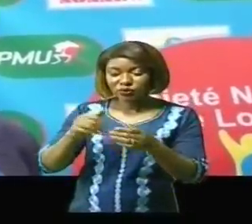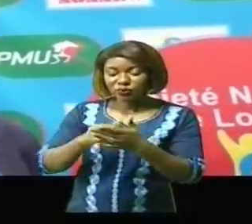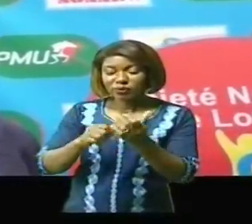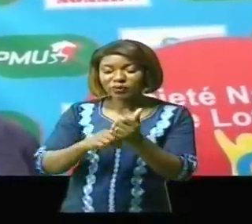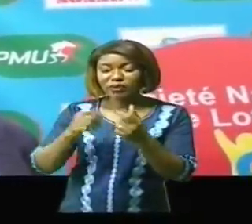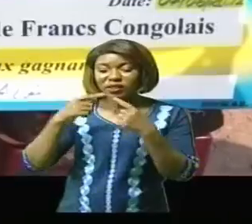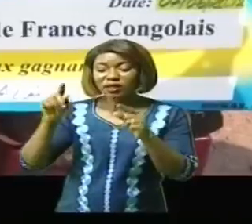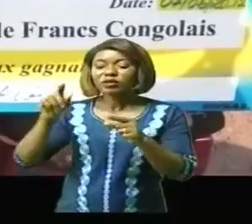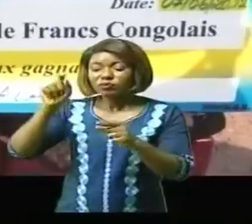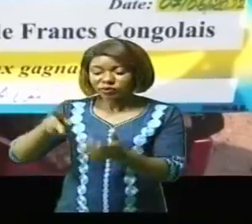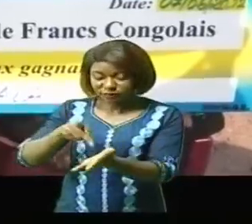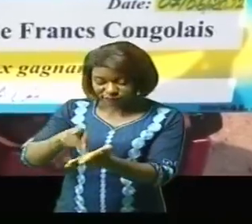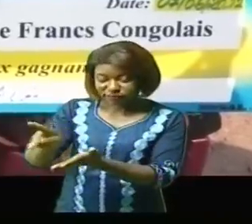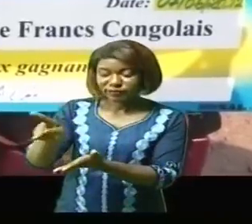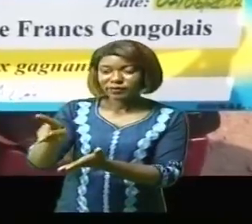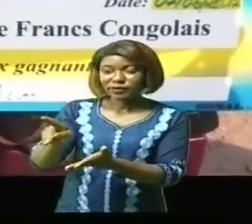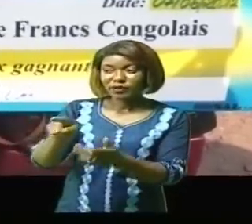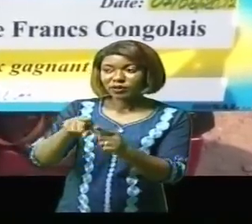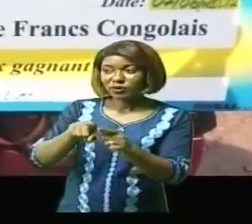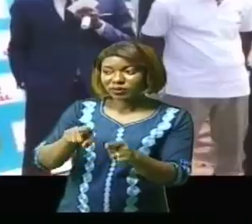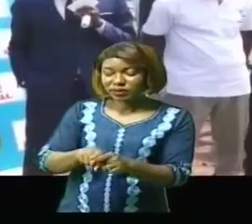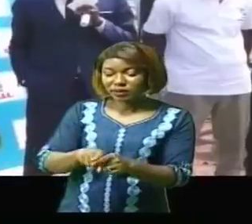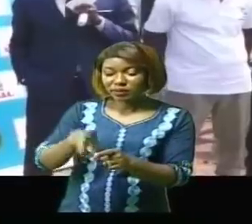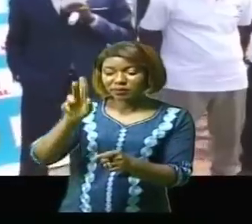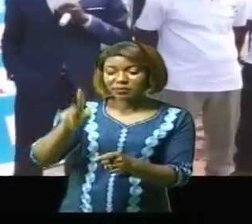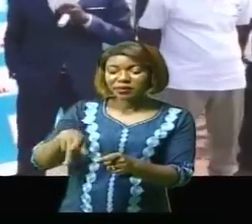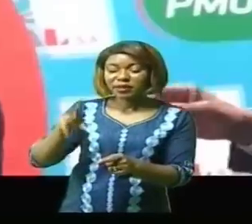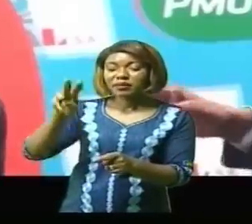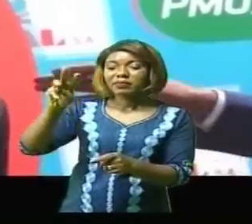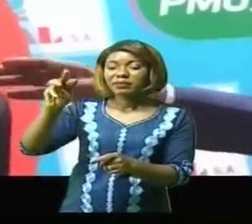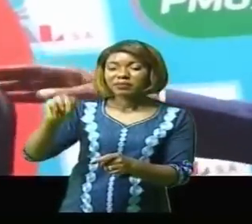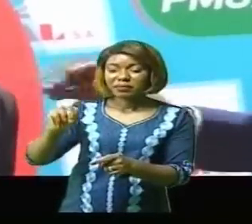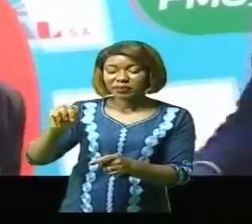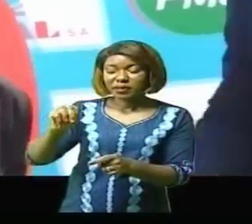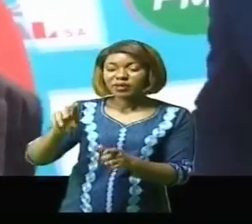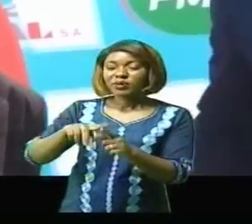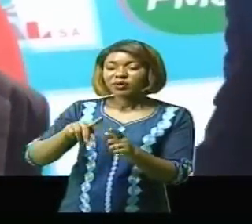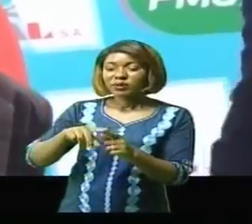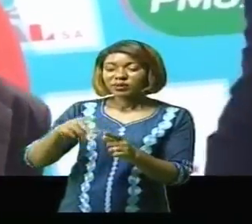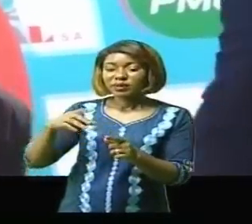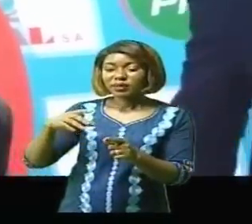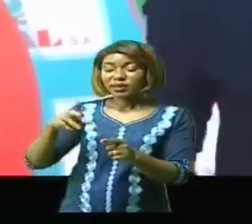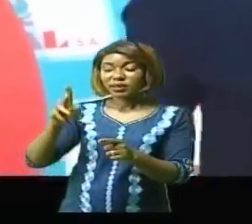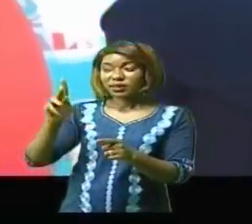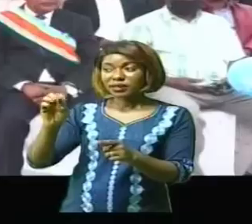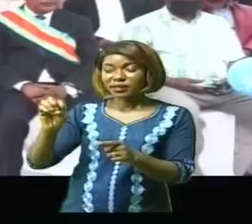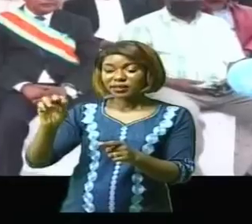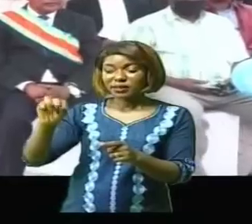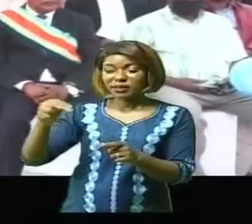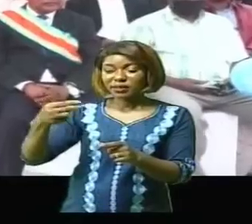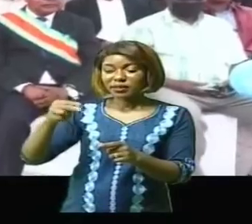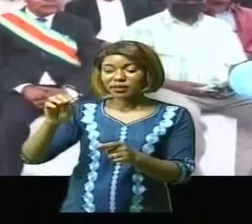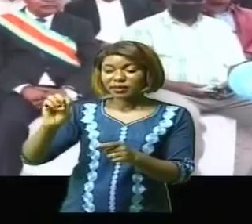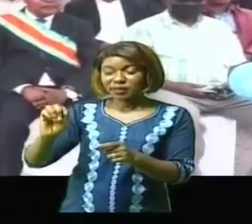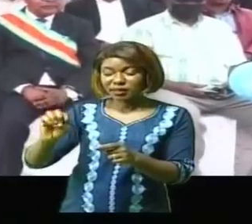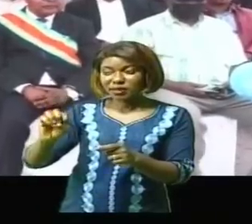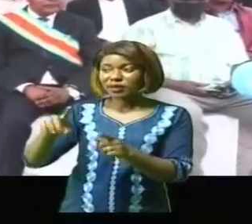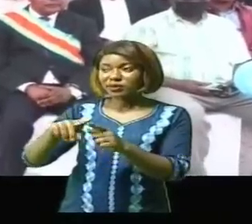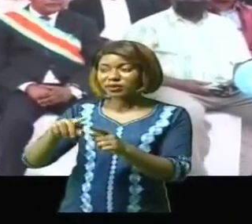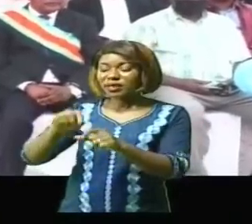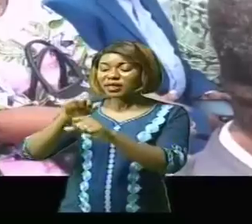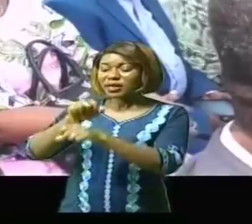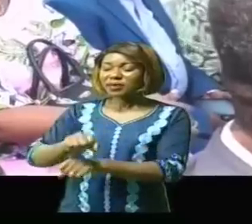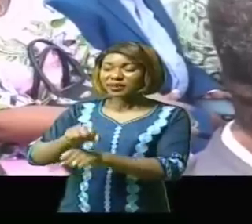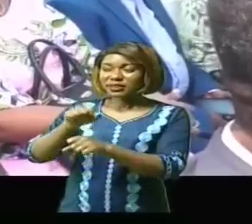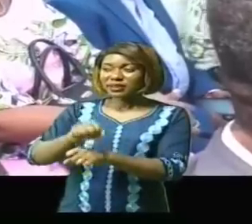on va les payer. Visiblement émis, les regagnants, Kengen Tiala Faustin, enseignant de son état et habitué des gains de